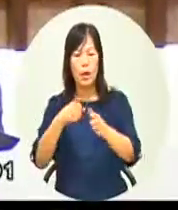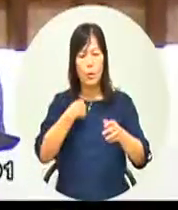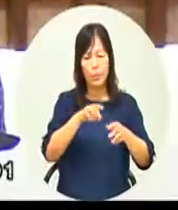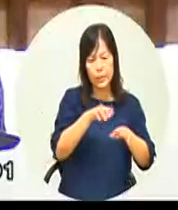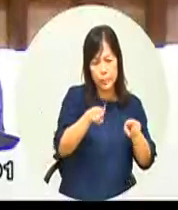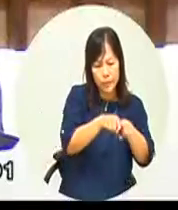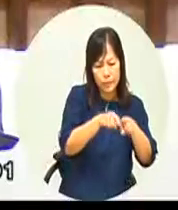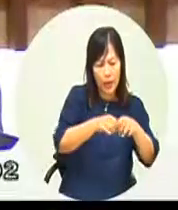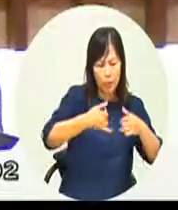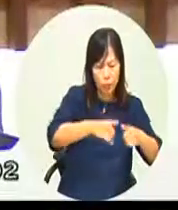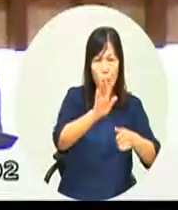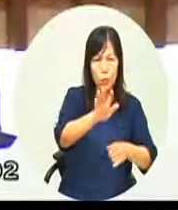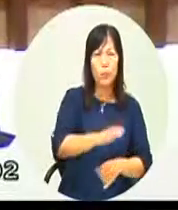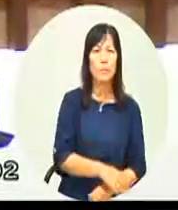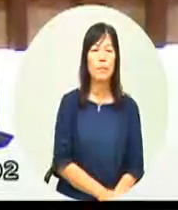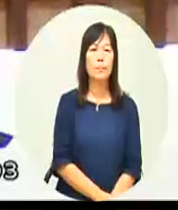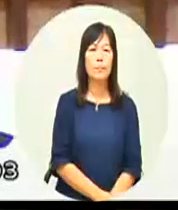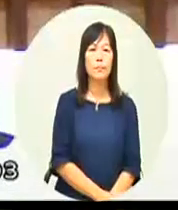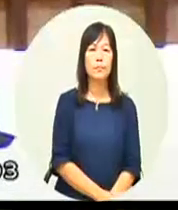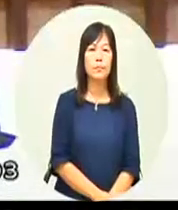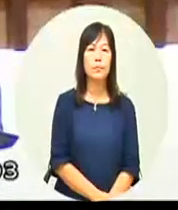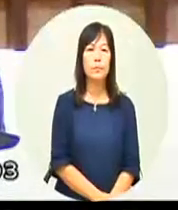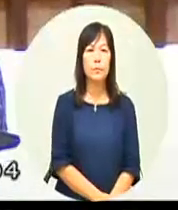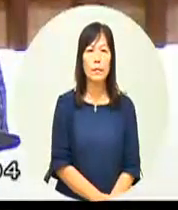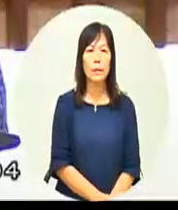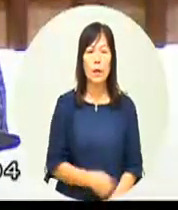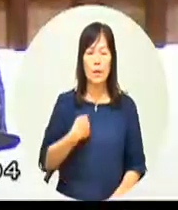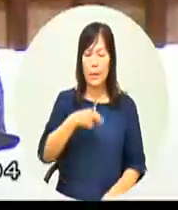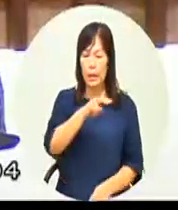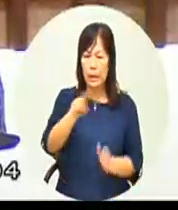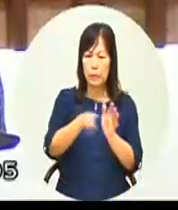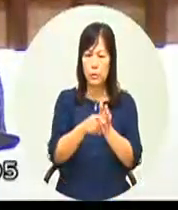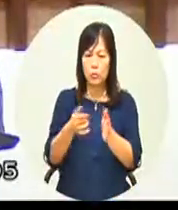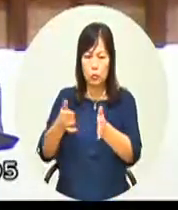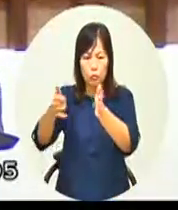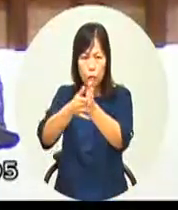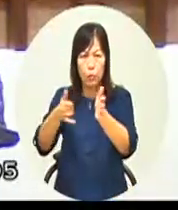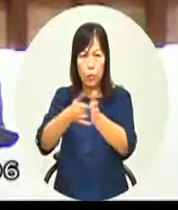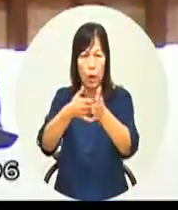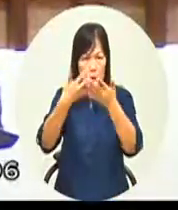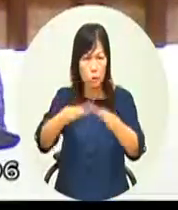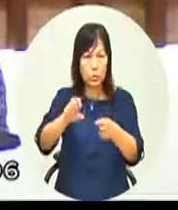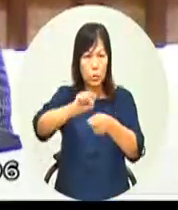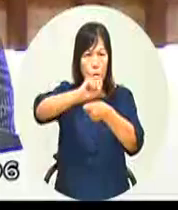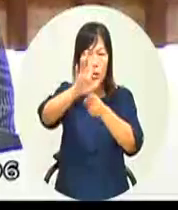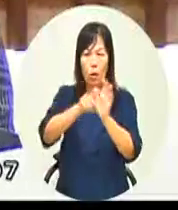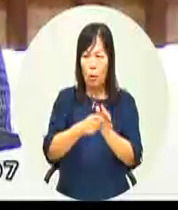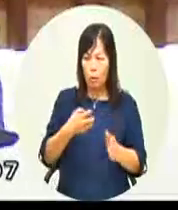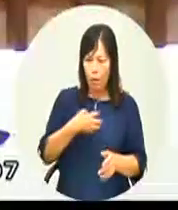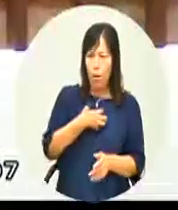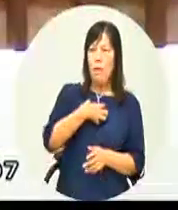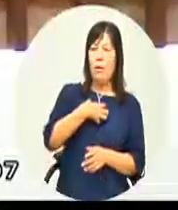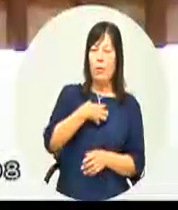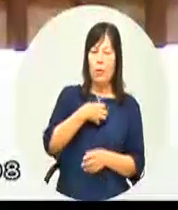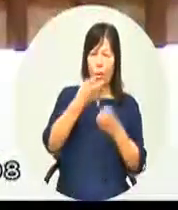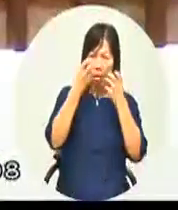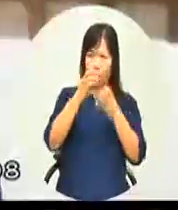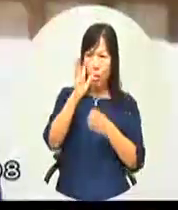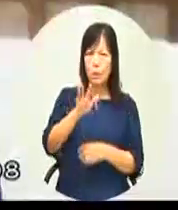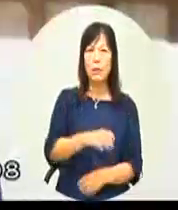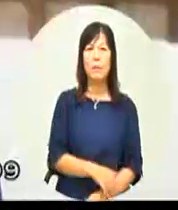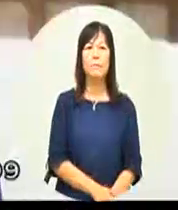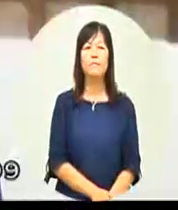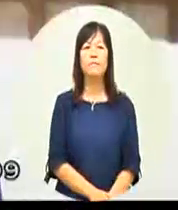平面哦。那我们也看到呢，其实营运量是增加了哈。其实我嘛错一个哈，营运量增加